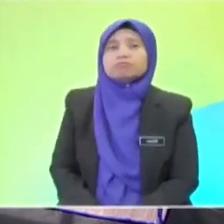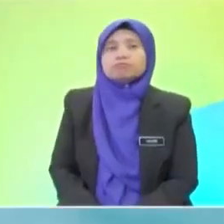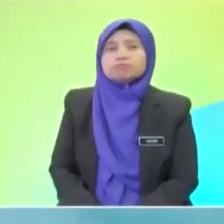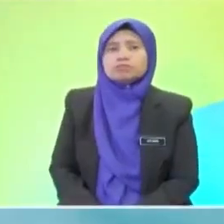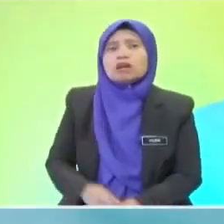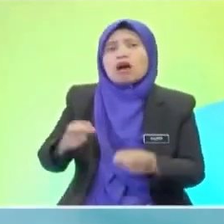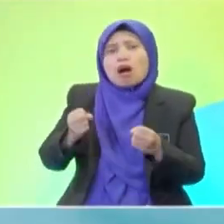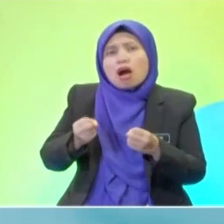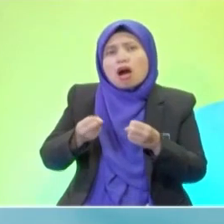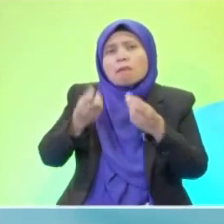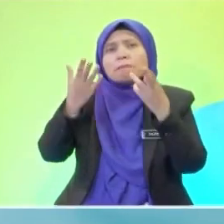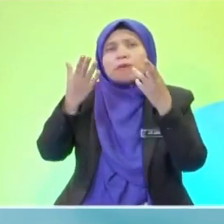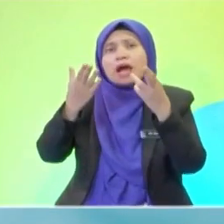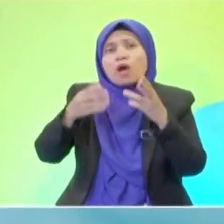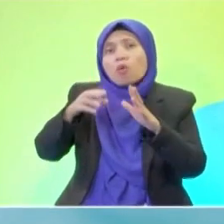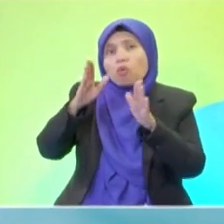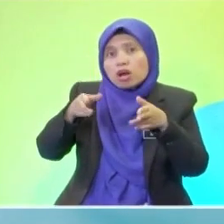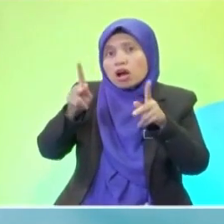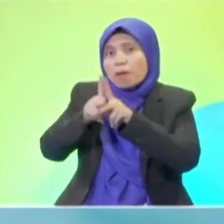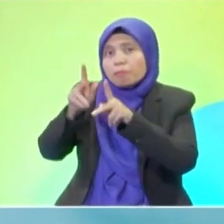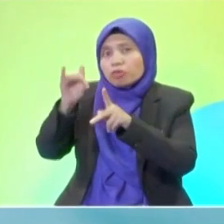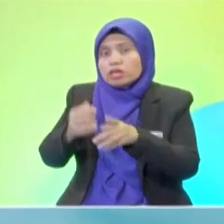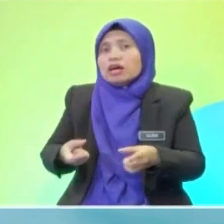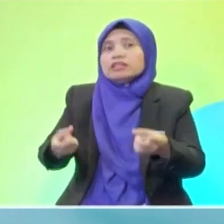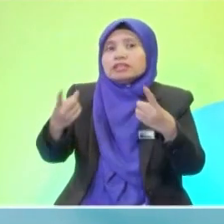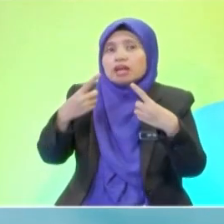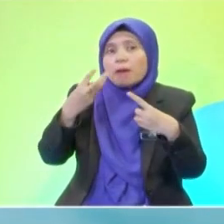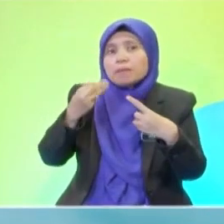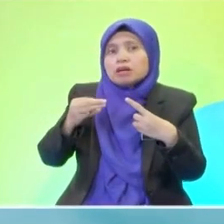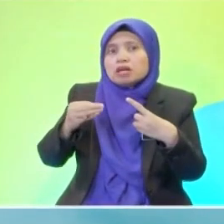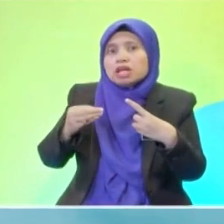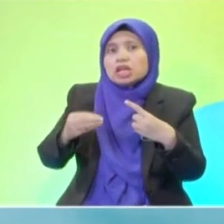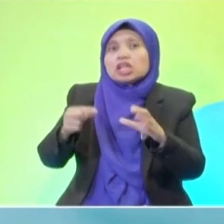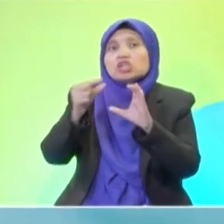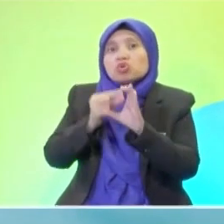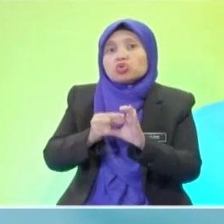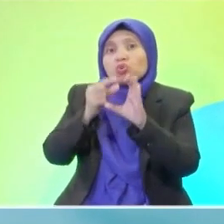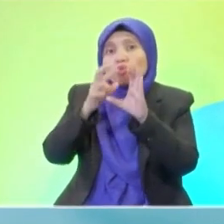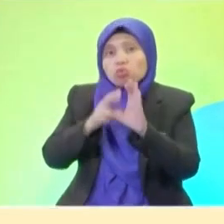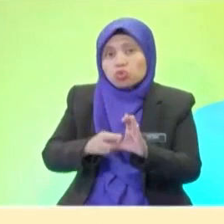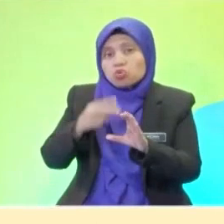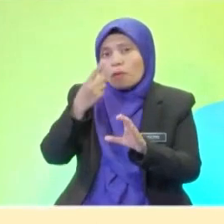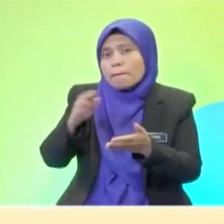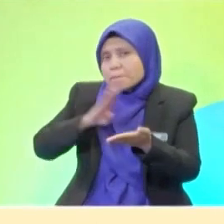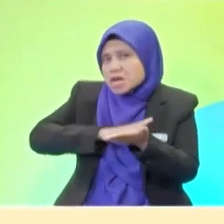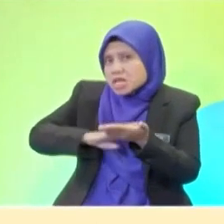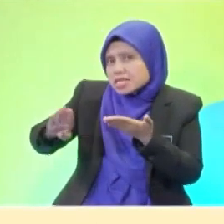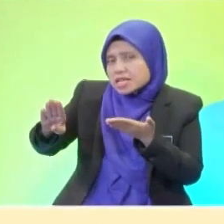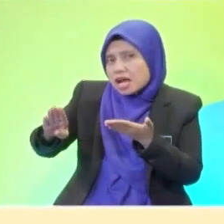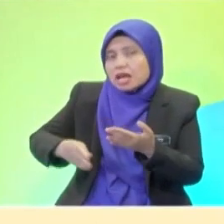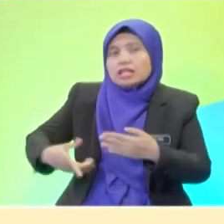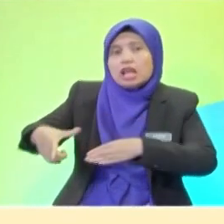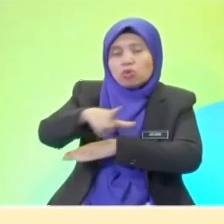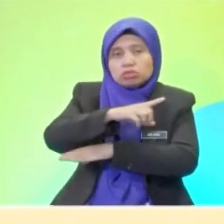ramai penduduk kampung yang hadir mereka bergotong-royong membersihkan kawasan laut